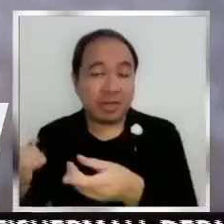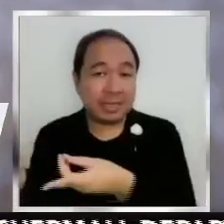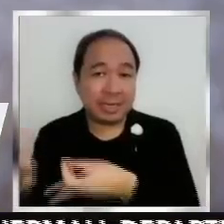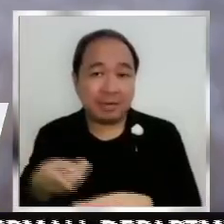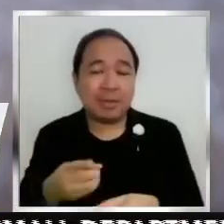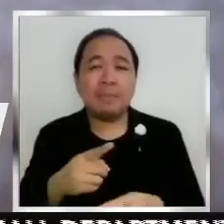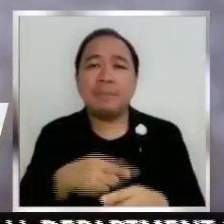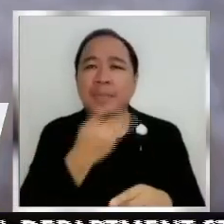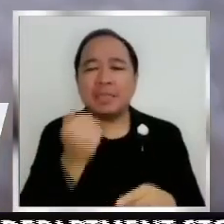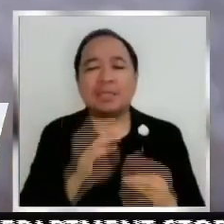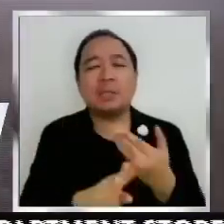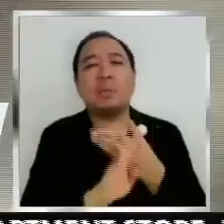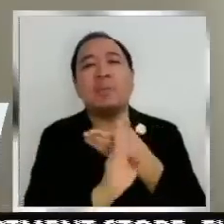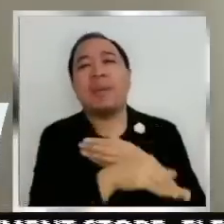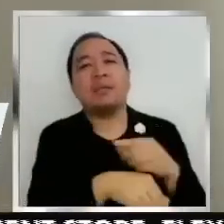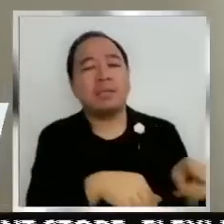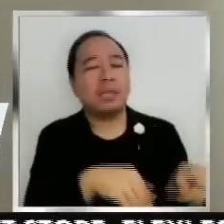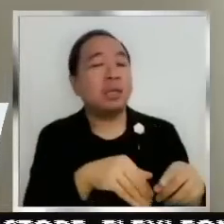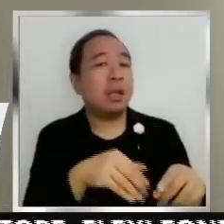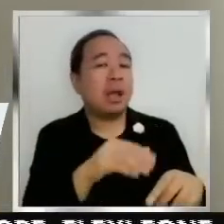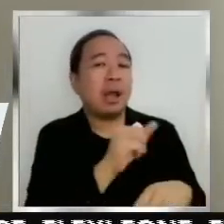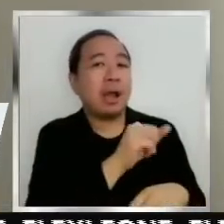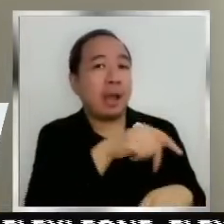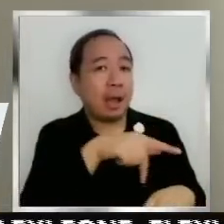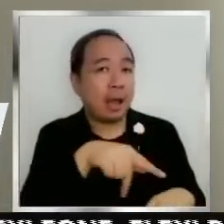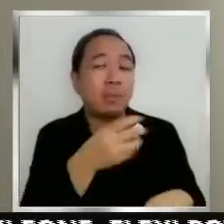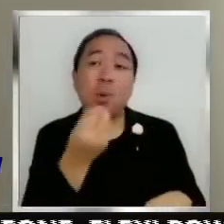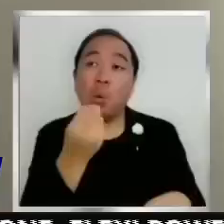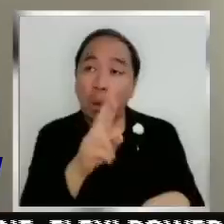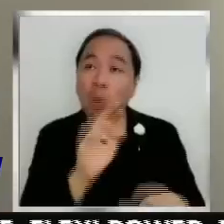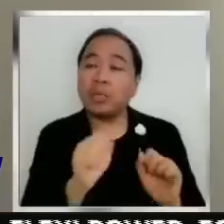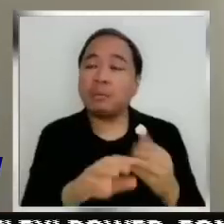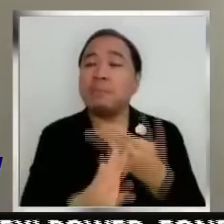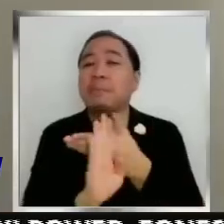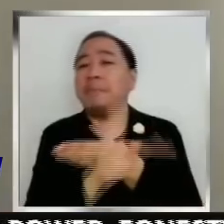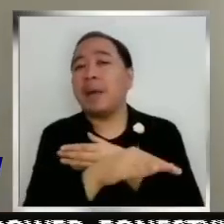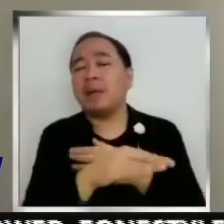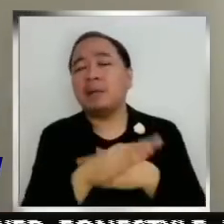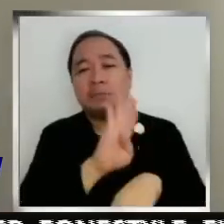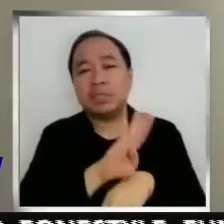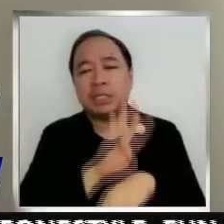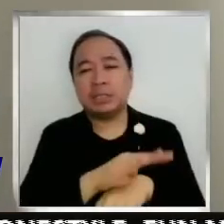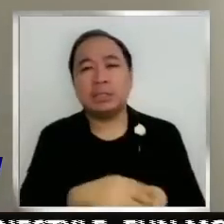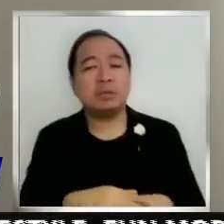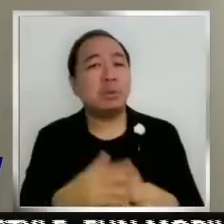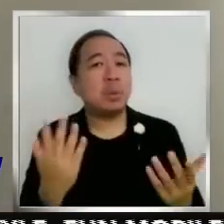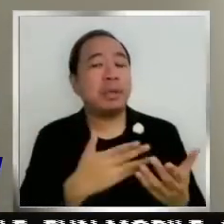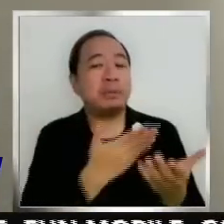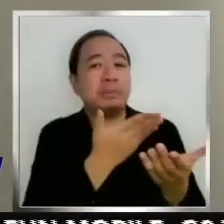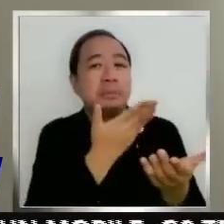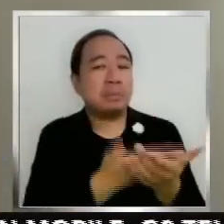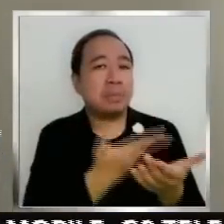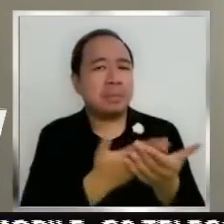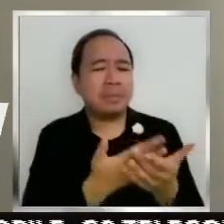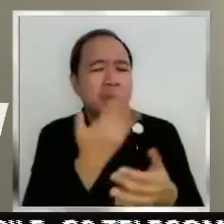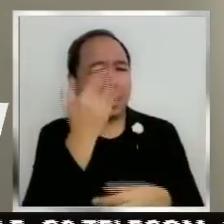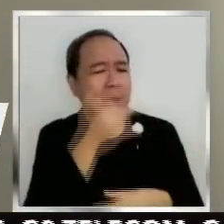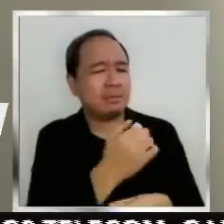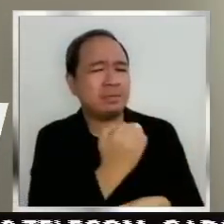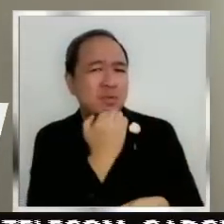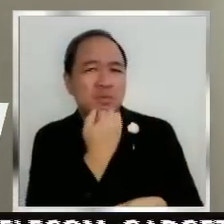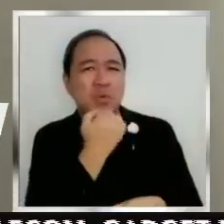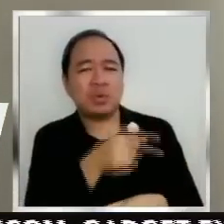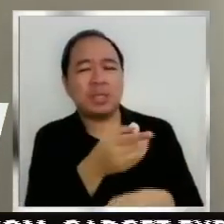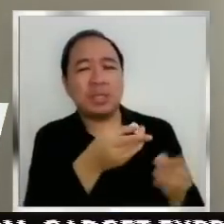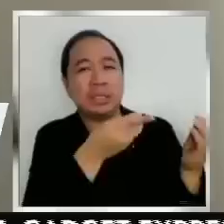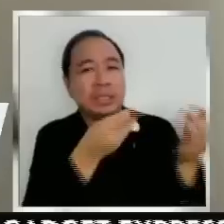o direkta sa seller. Ano ang ebidensya nila na mali nga yung dineliver sa kanila? Kaya natin